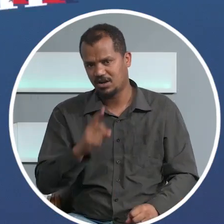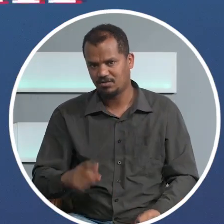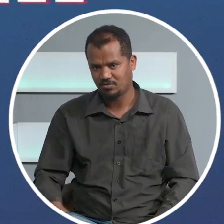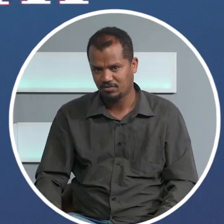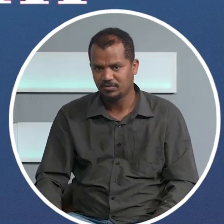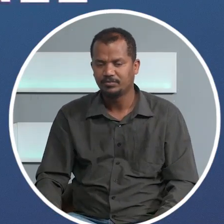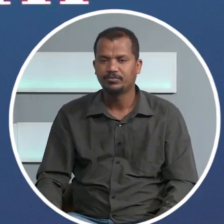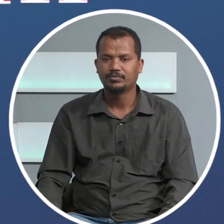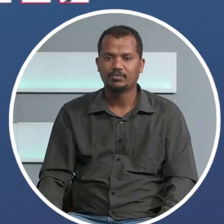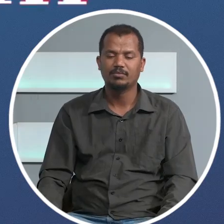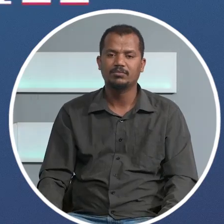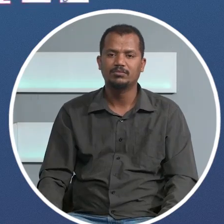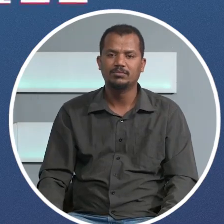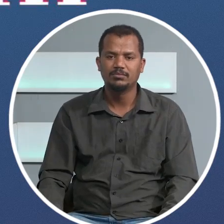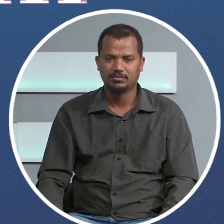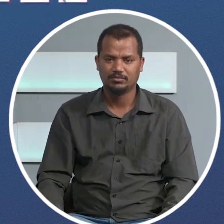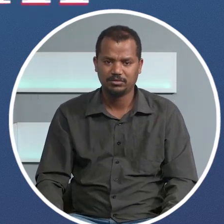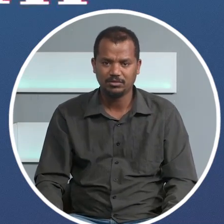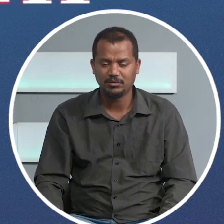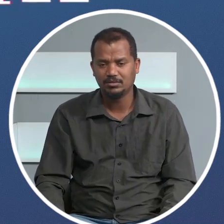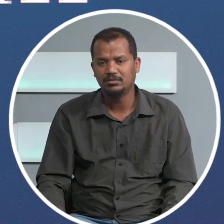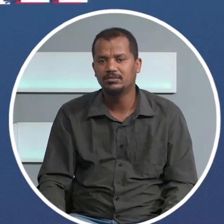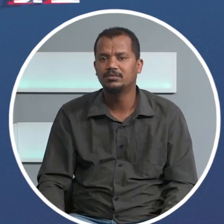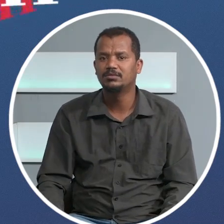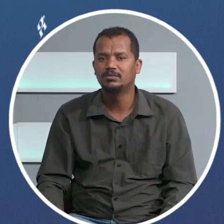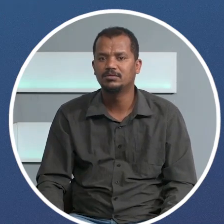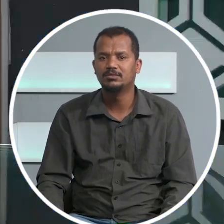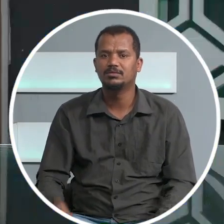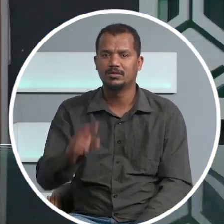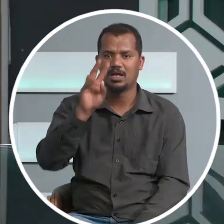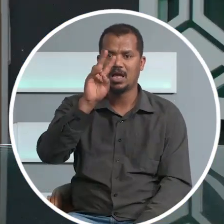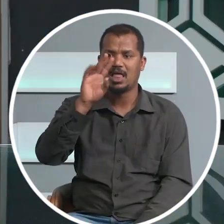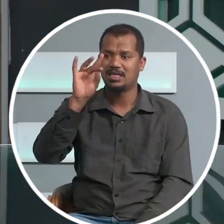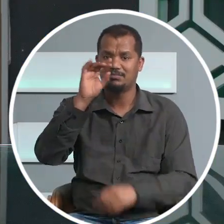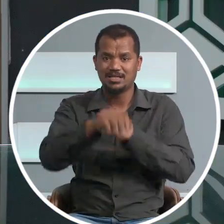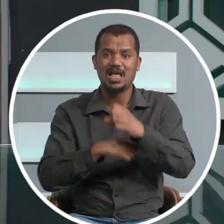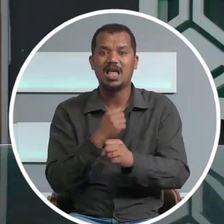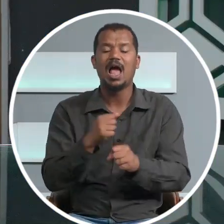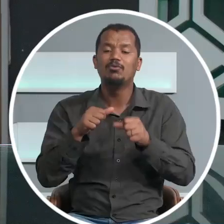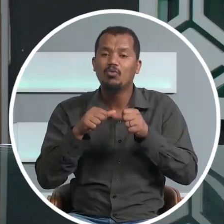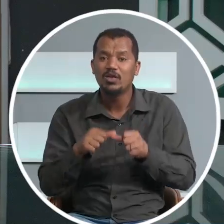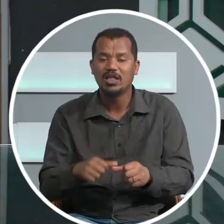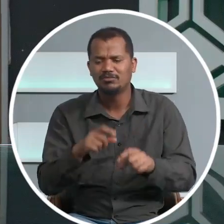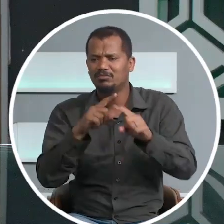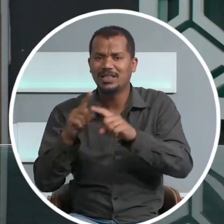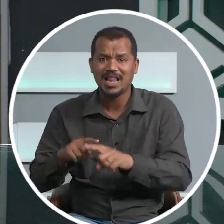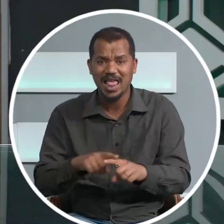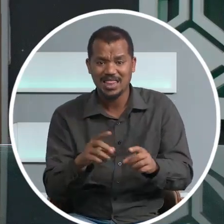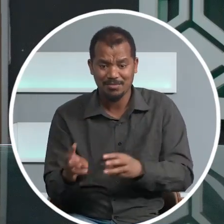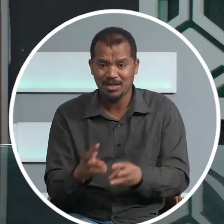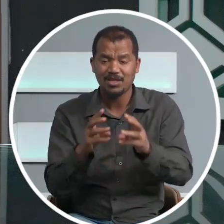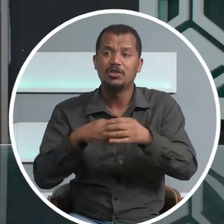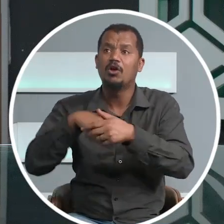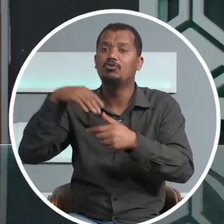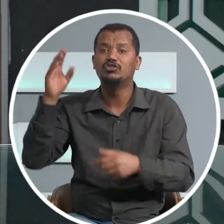ሀስም ስምንት አመት ቆይታችሁ እንግዲህ በተለያየ